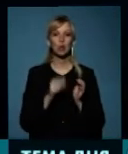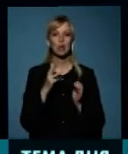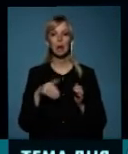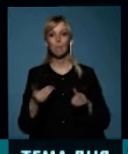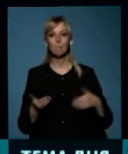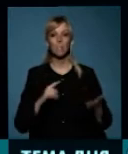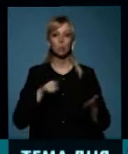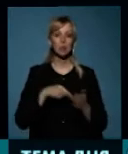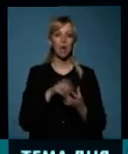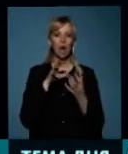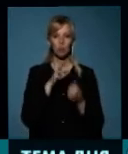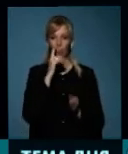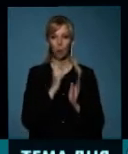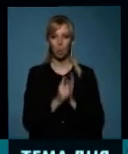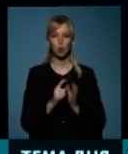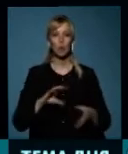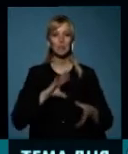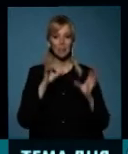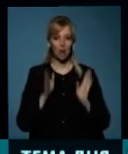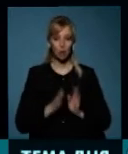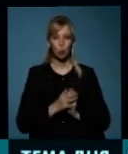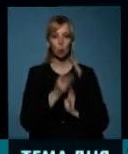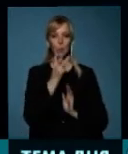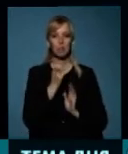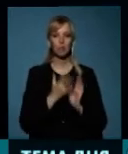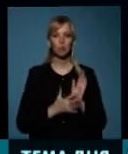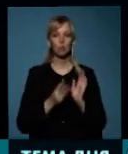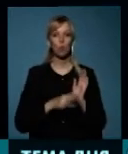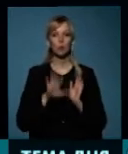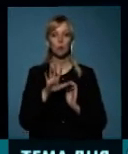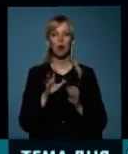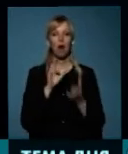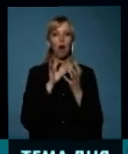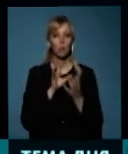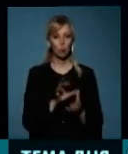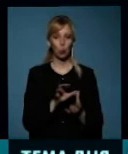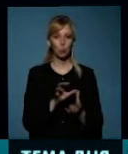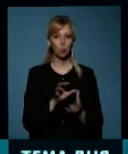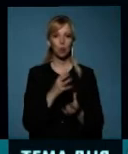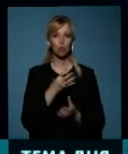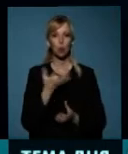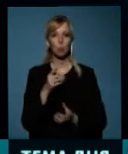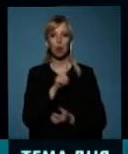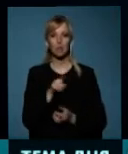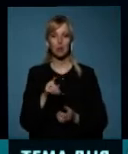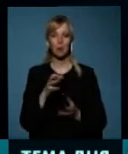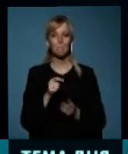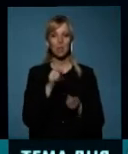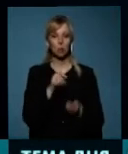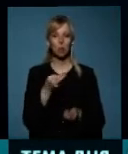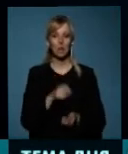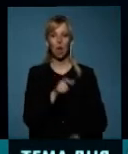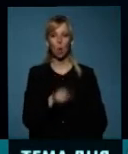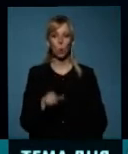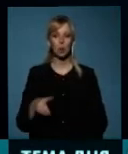163 міжміських автобусних маршрути, загалом 385 автобусів, 45 з них пристосовані для